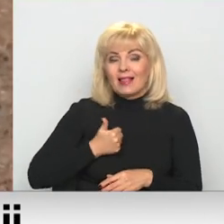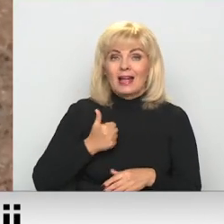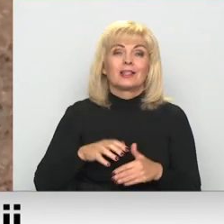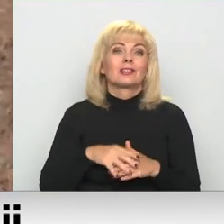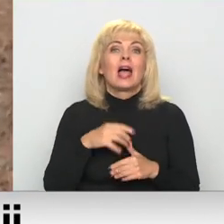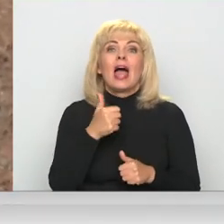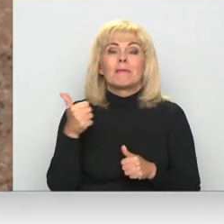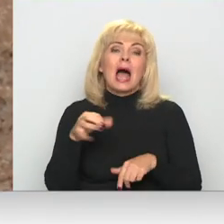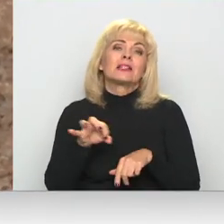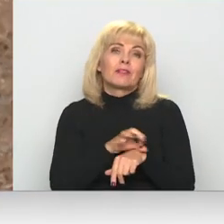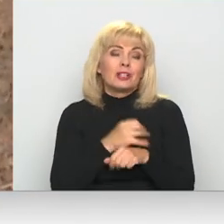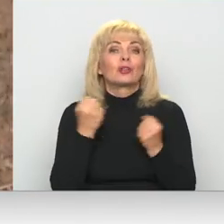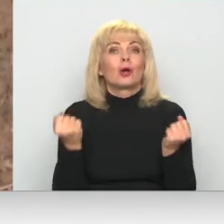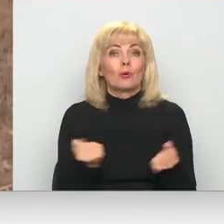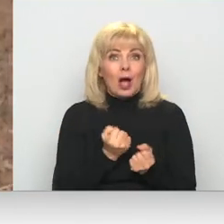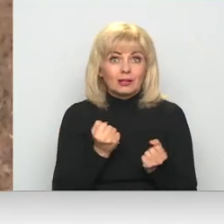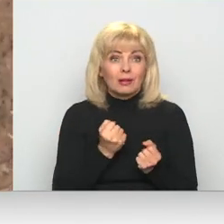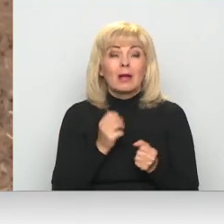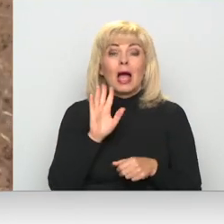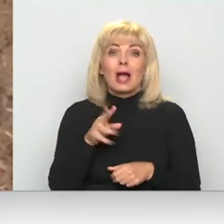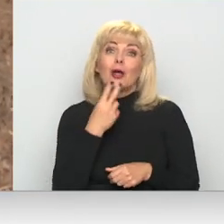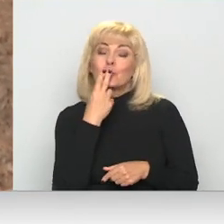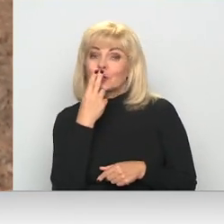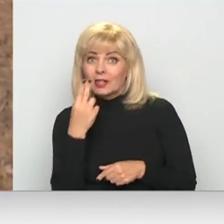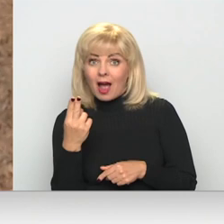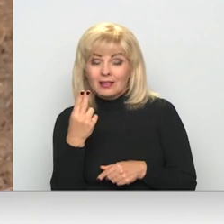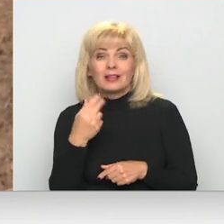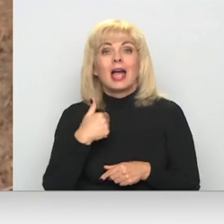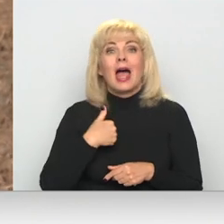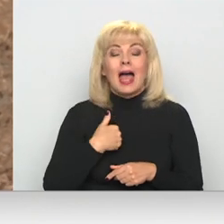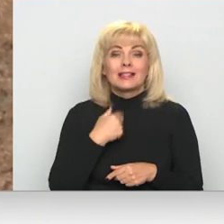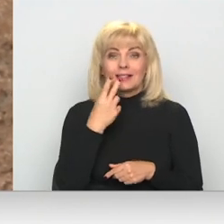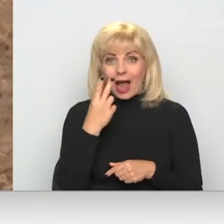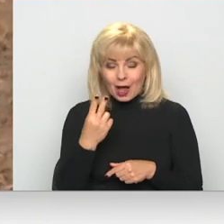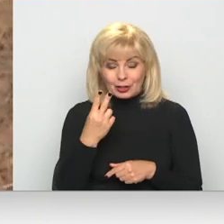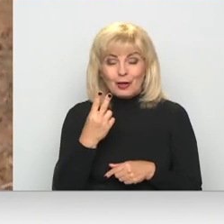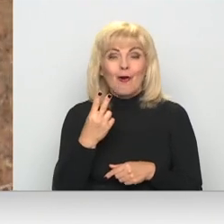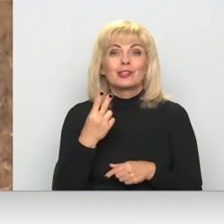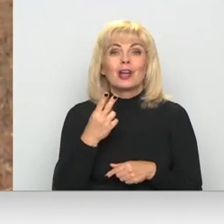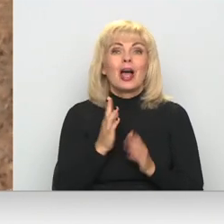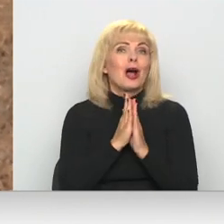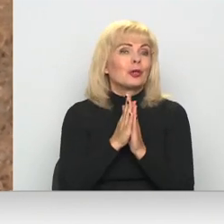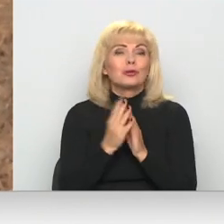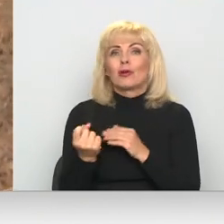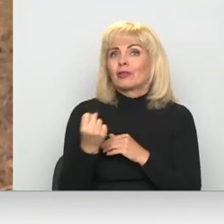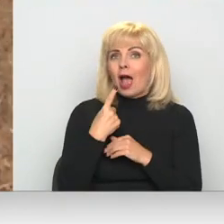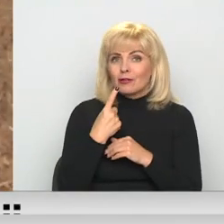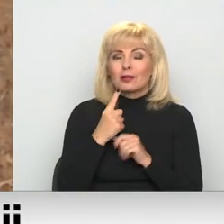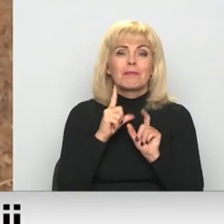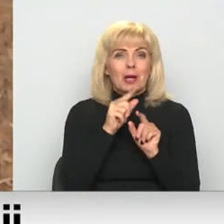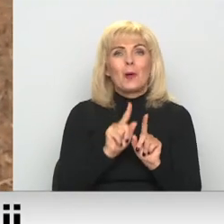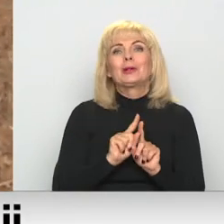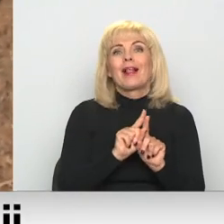to nodarbojās, kā jūs uz to skatījāties? Es skatījos uz to tā, lūdzu, neliec man braukt sev